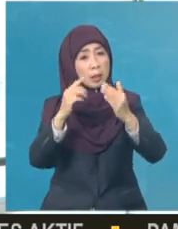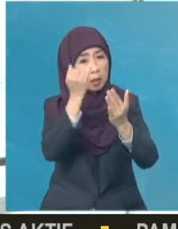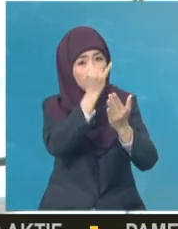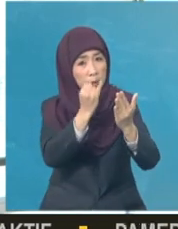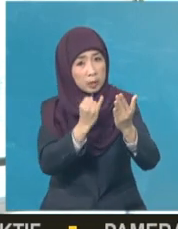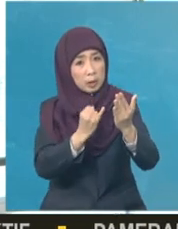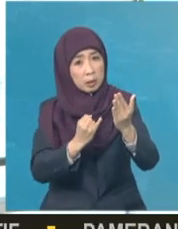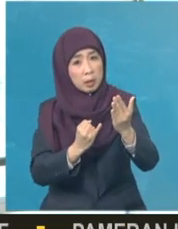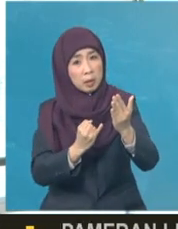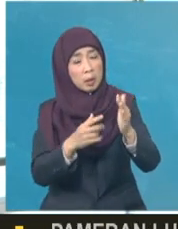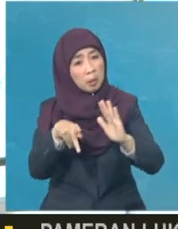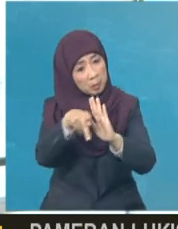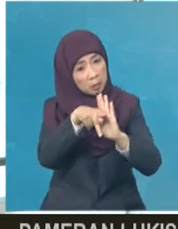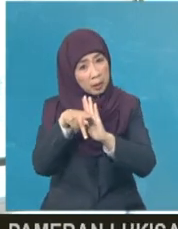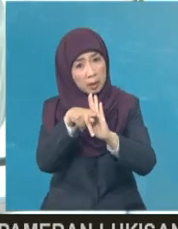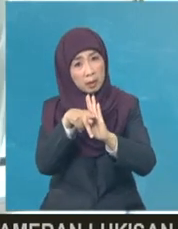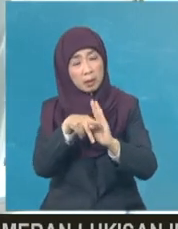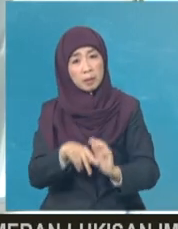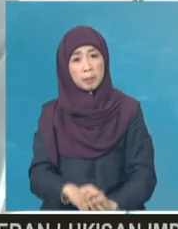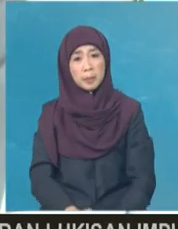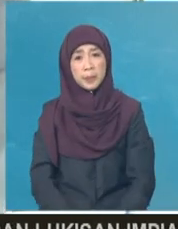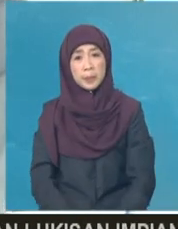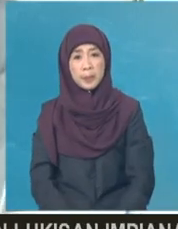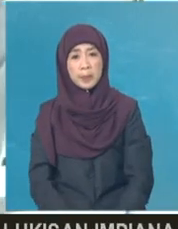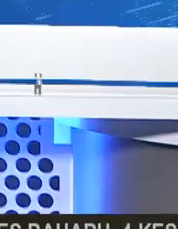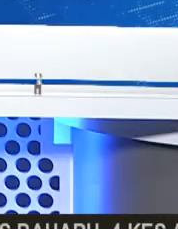dalam mantep akhirnya jadilah 1